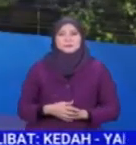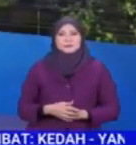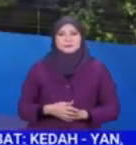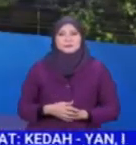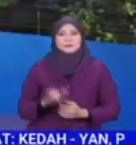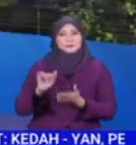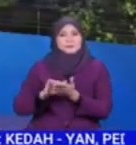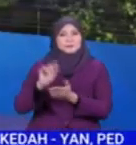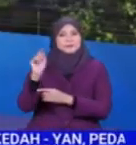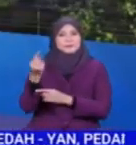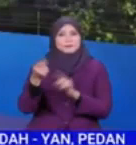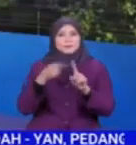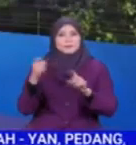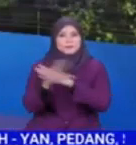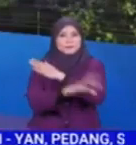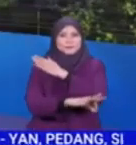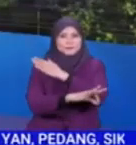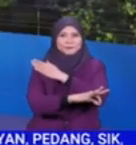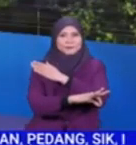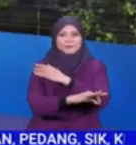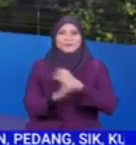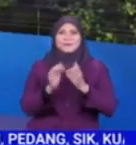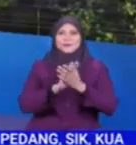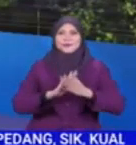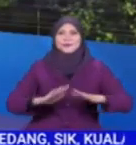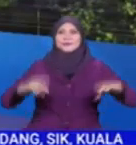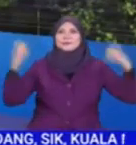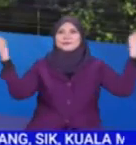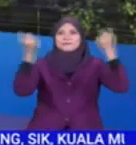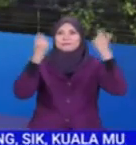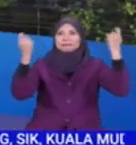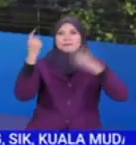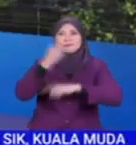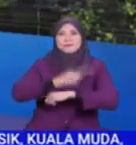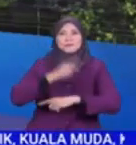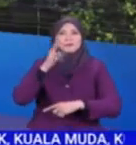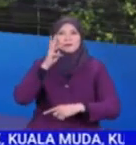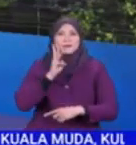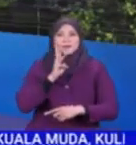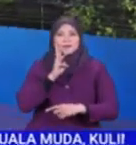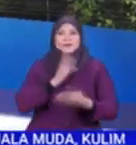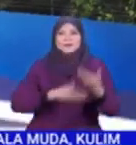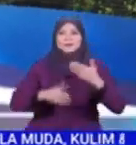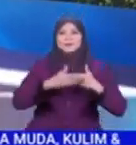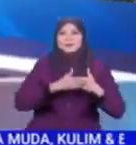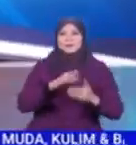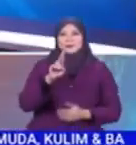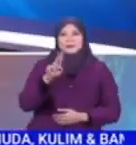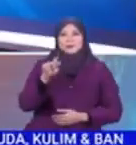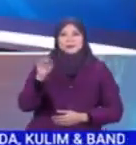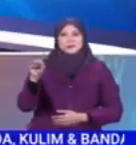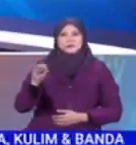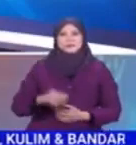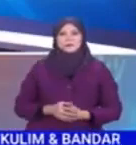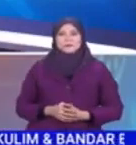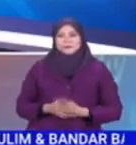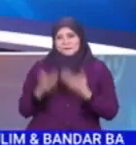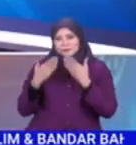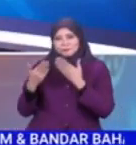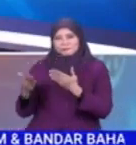Hai sekian paparan dari Negeri 9 Selamat menyambut hari wanita kembali ke angkasa Puri Bekasi